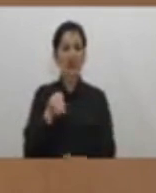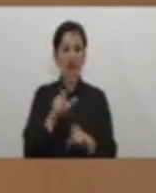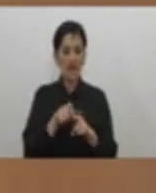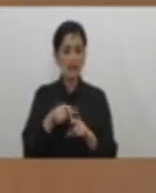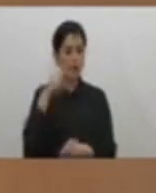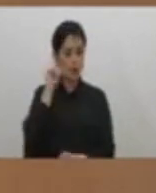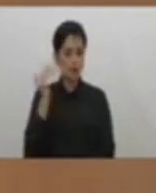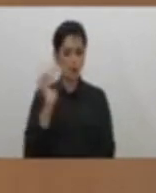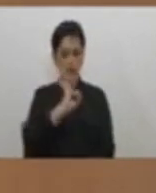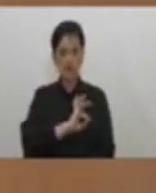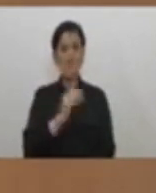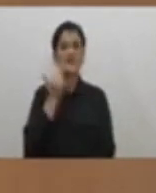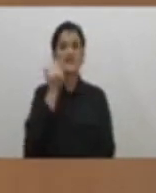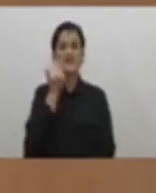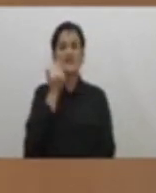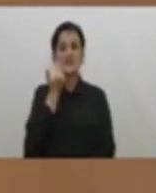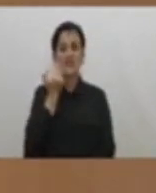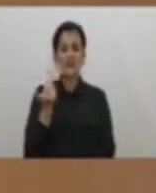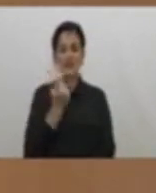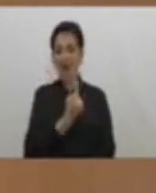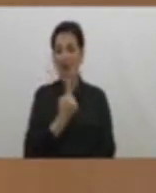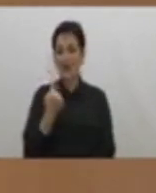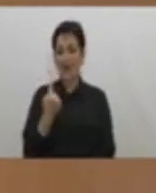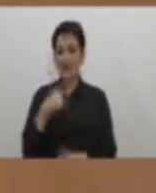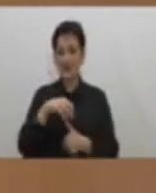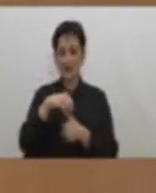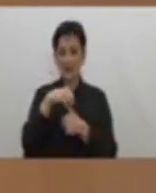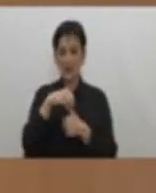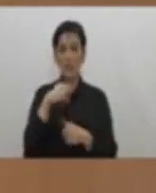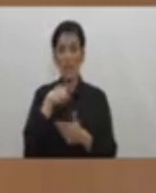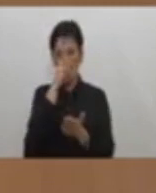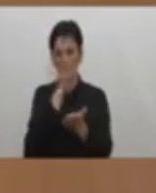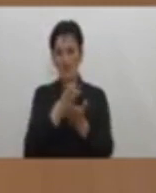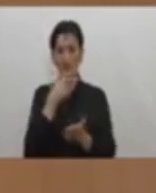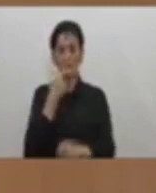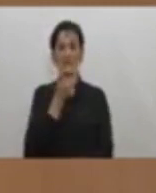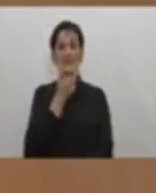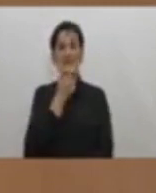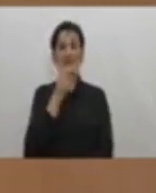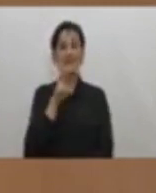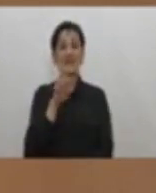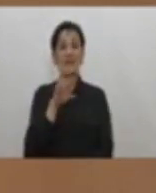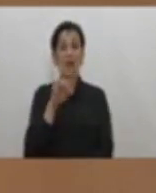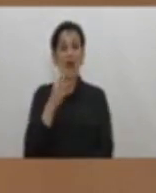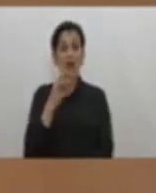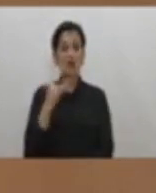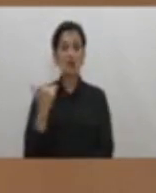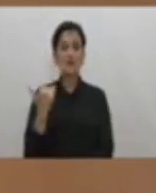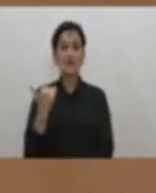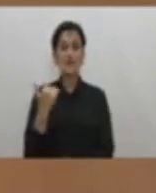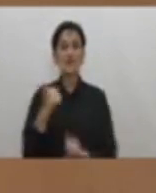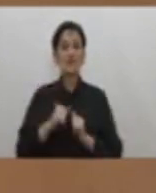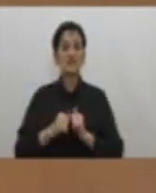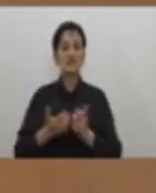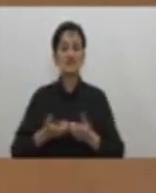გამოიყენა სირცხვილიას ერთ-ერთმა ლიდერმა მე პირდაპირ გეტყვით რომ სააკაშვილის და თიღმელაშვილის წასალიკი ქვეყანა ჩვენ